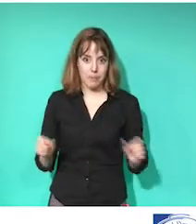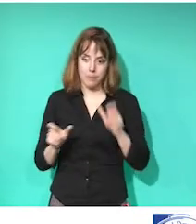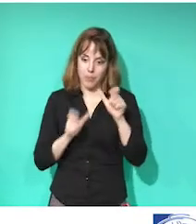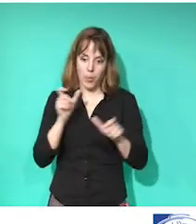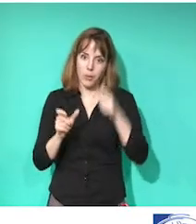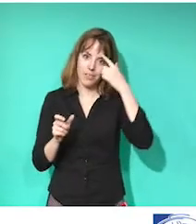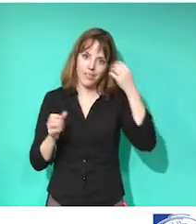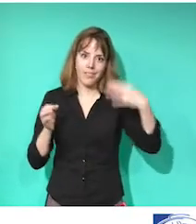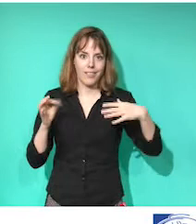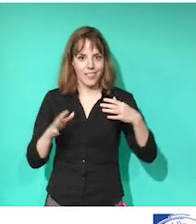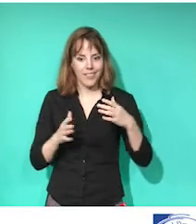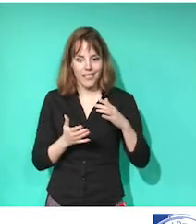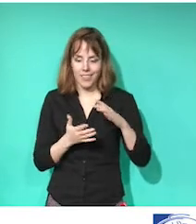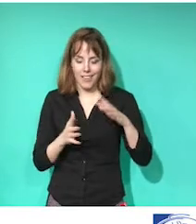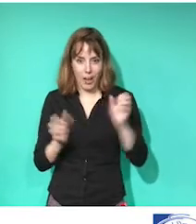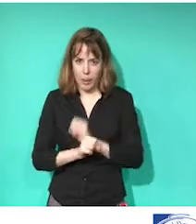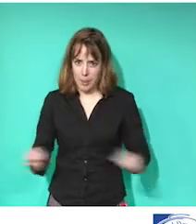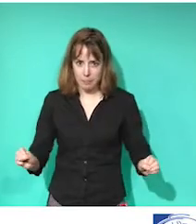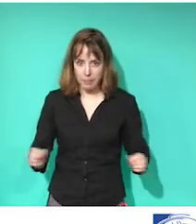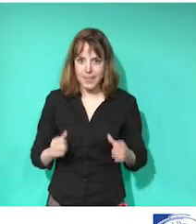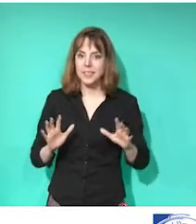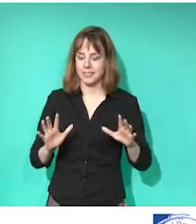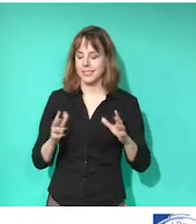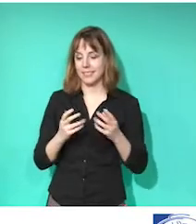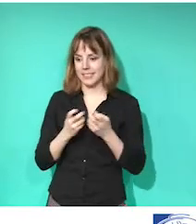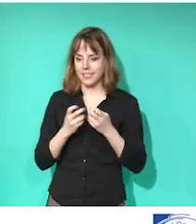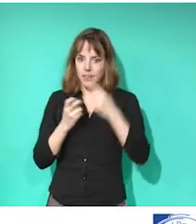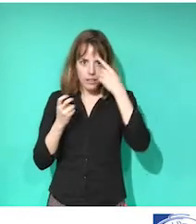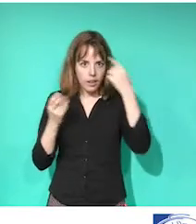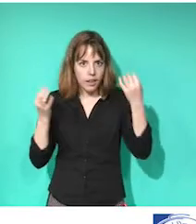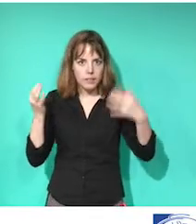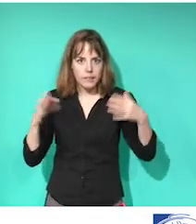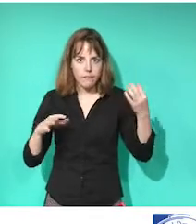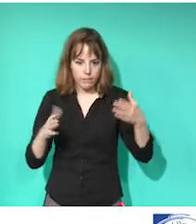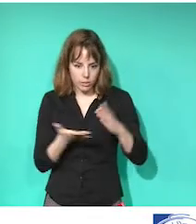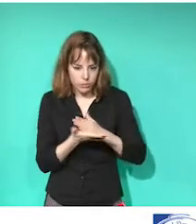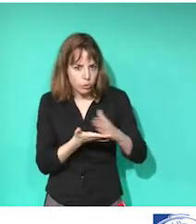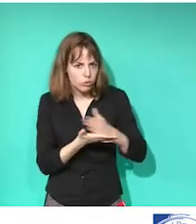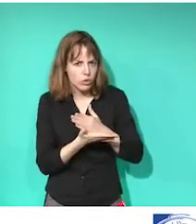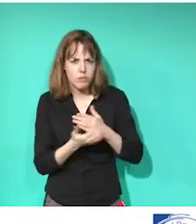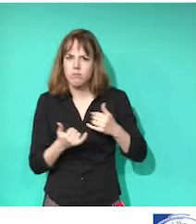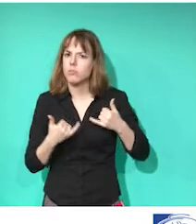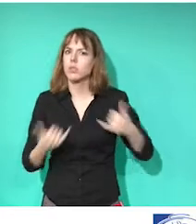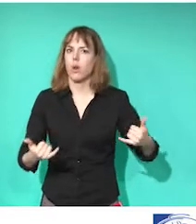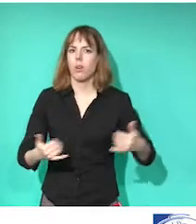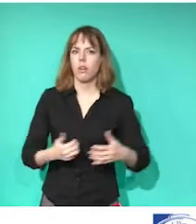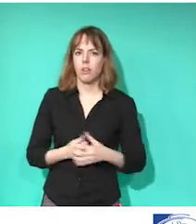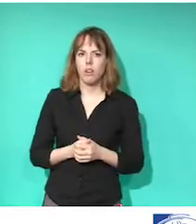pour vous donner une idée, parce qu'il y a une créativité extraordinaire dans tous ces projets. Par exemple,